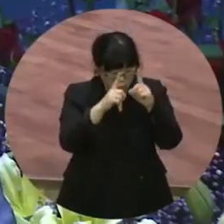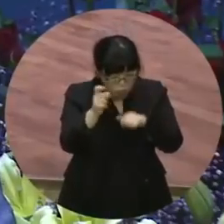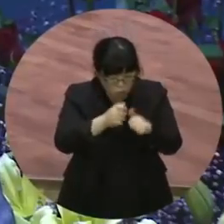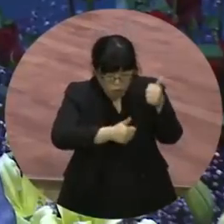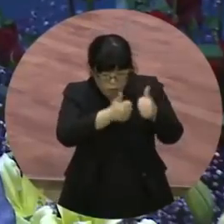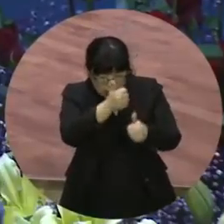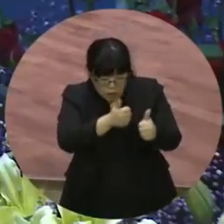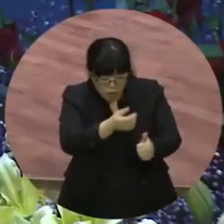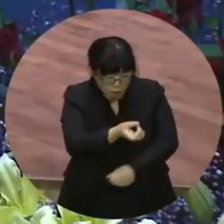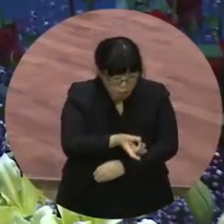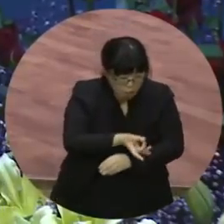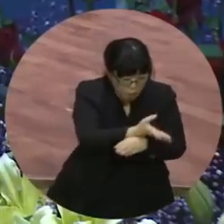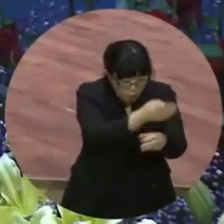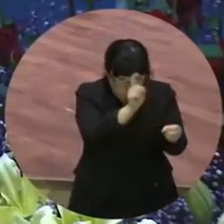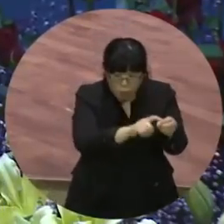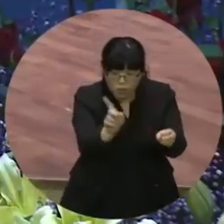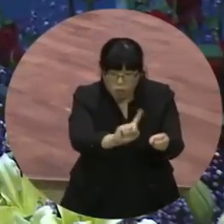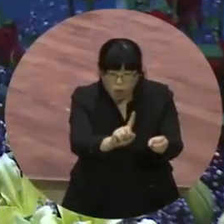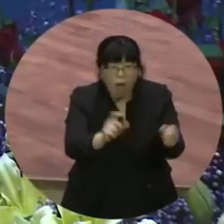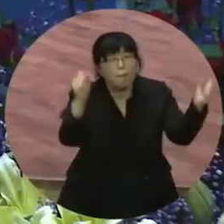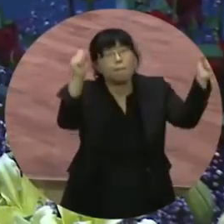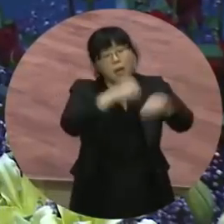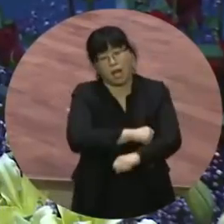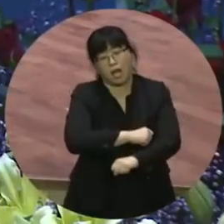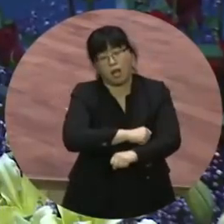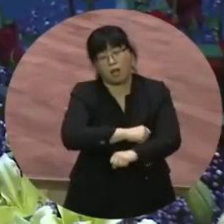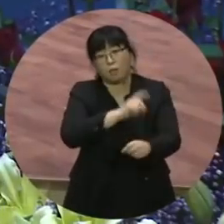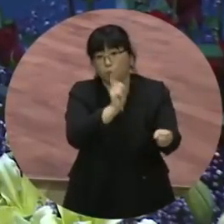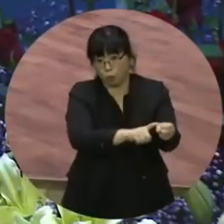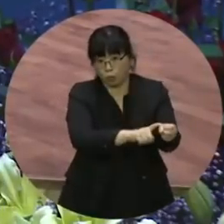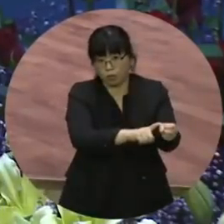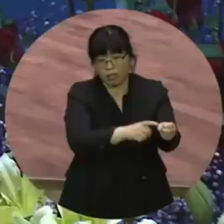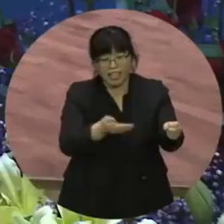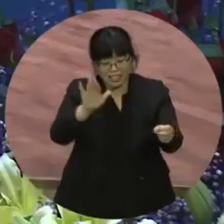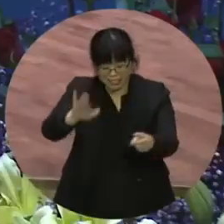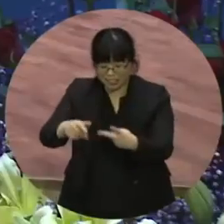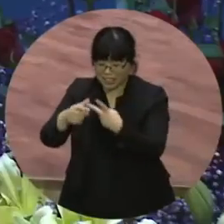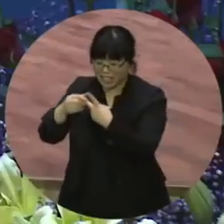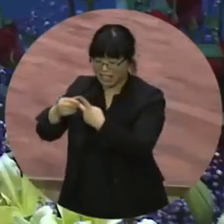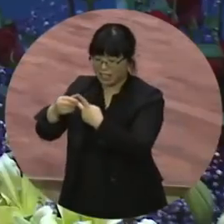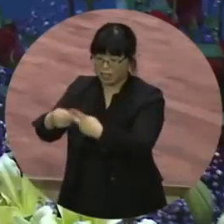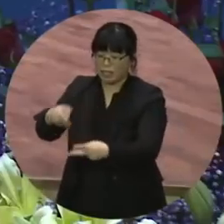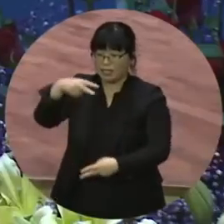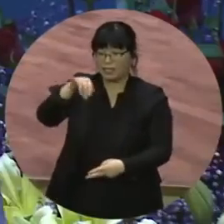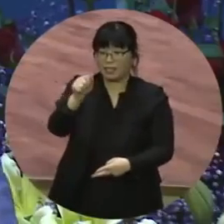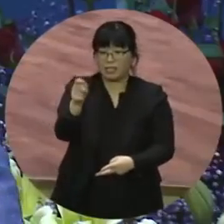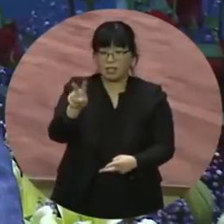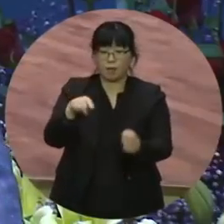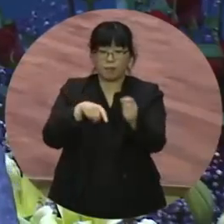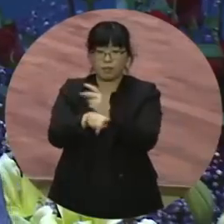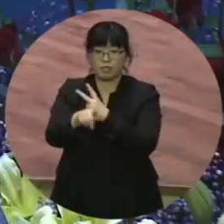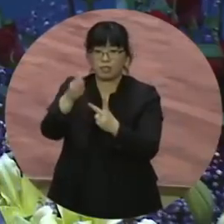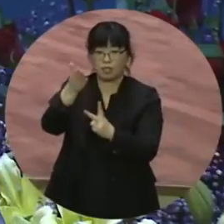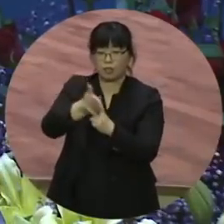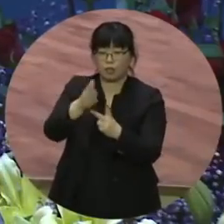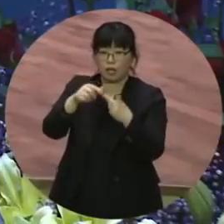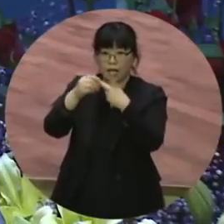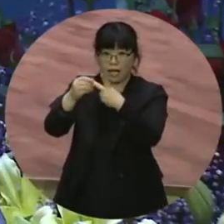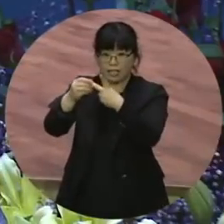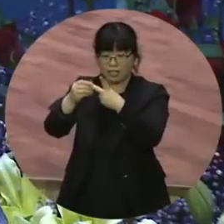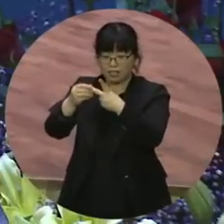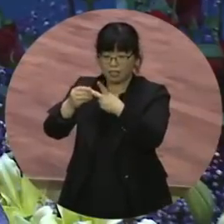거예요. 또 다른 시험이 있는데 그게 뭐냐, 테스트 개념이에요. 테스트 개념인데 이건 하나님께서 하시는